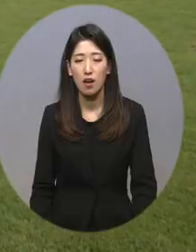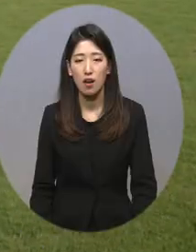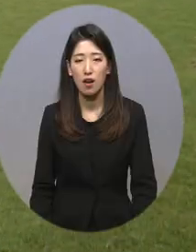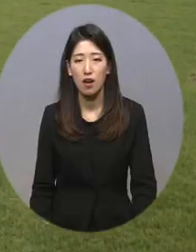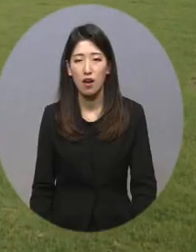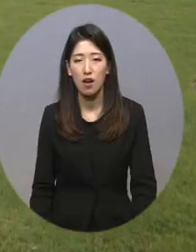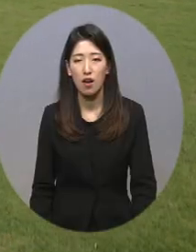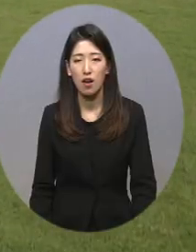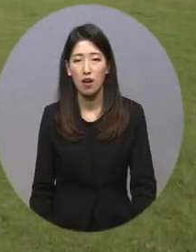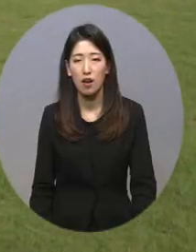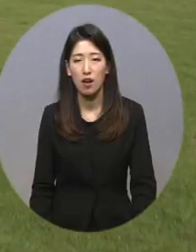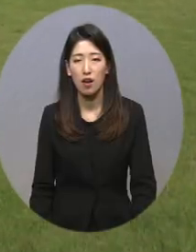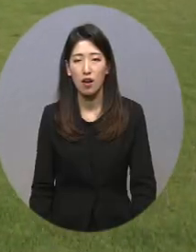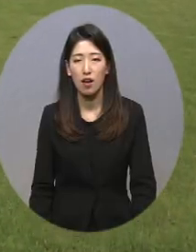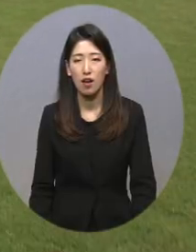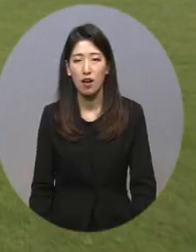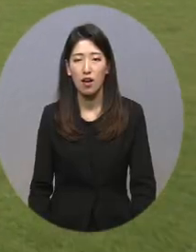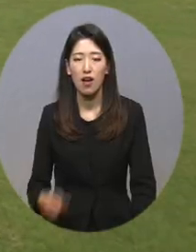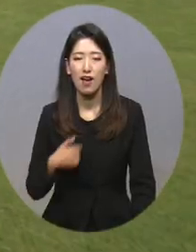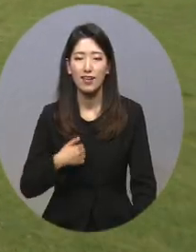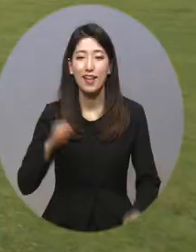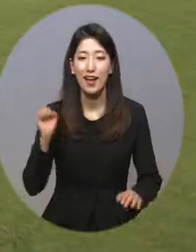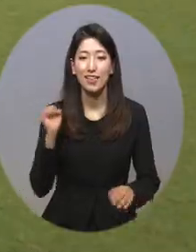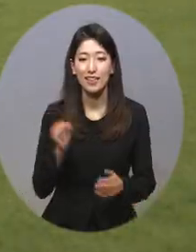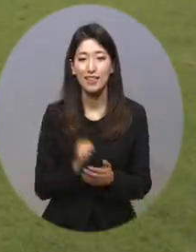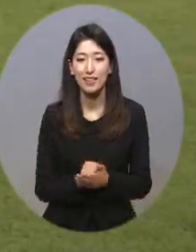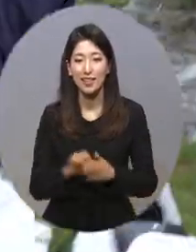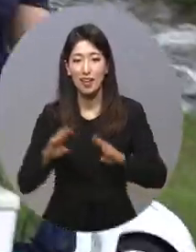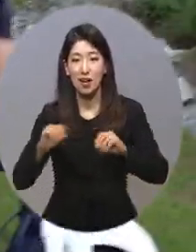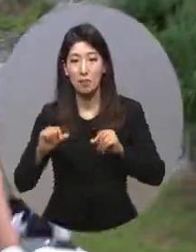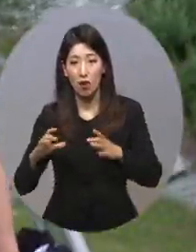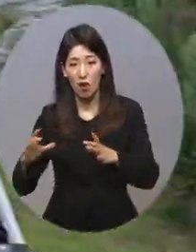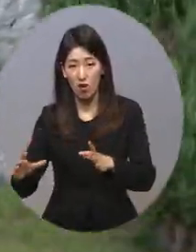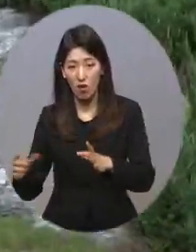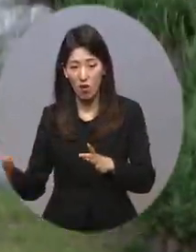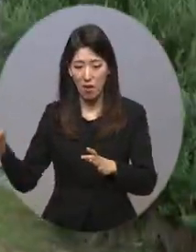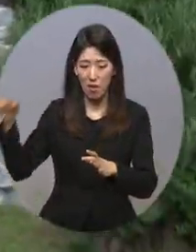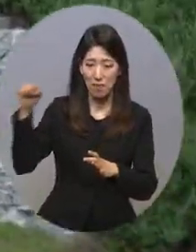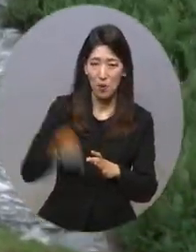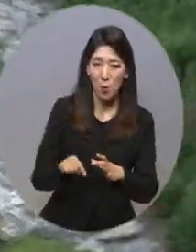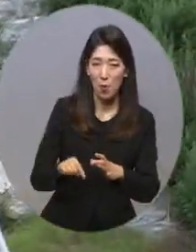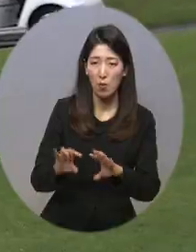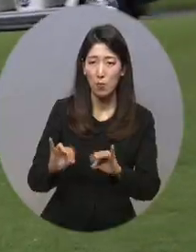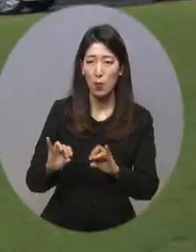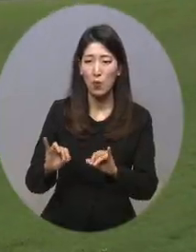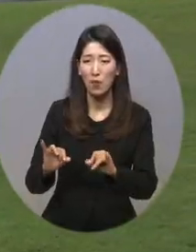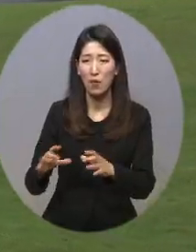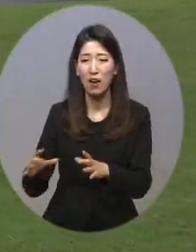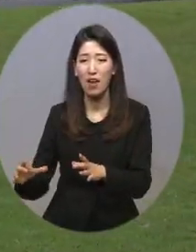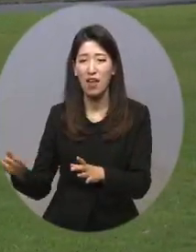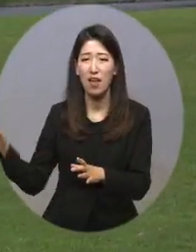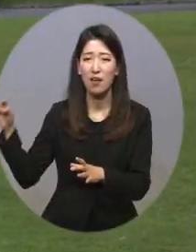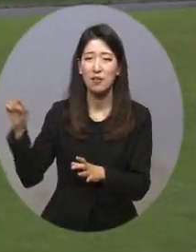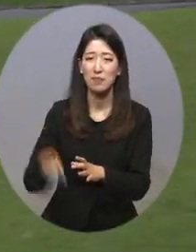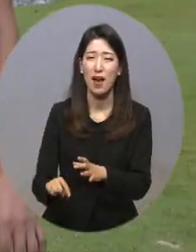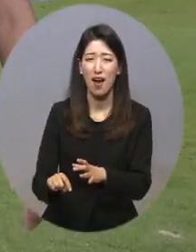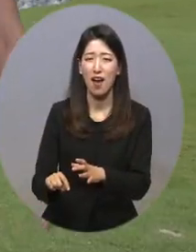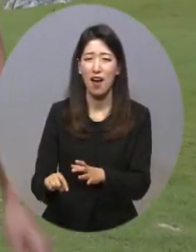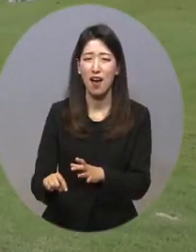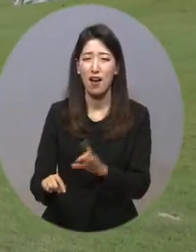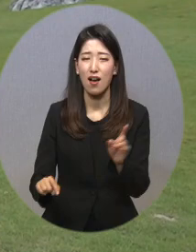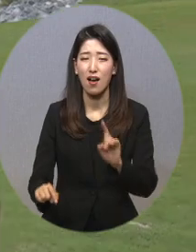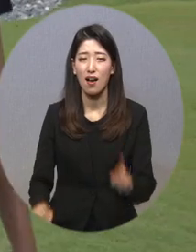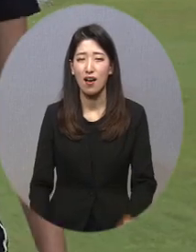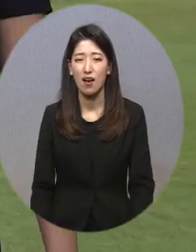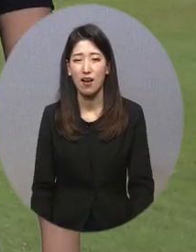어, 나이스! 나이스! 와. 내 팀이. 하연아! 야. 와. 진짜.